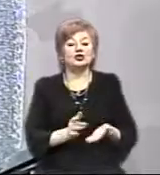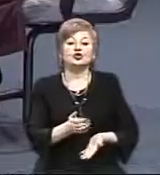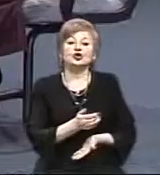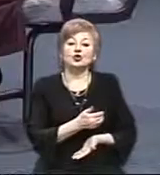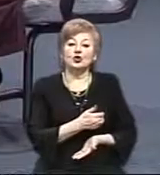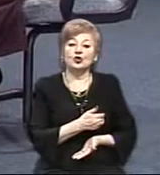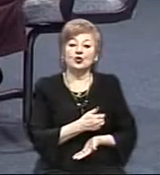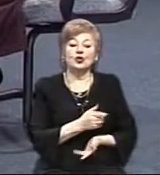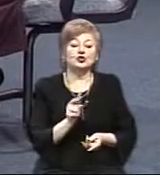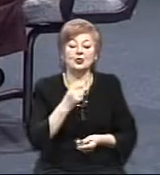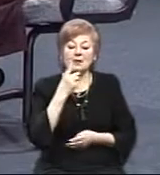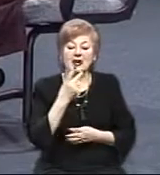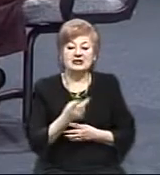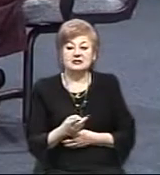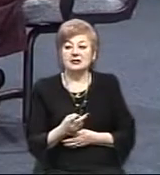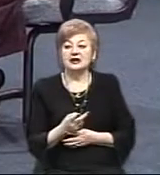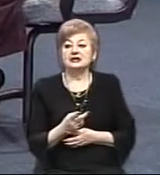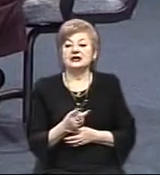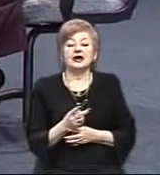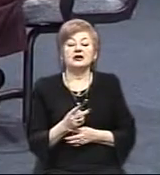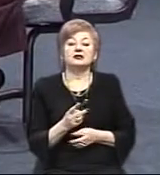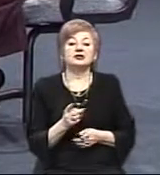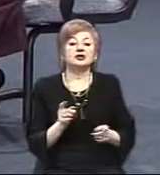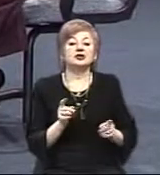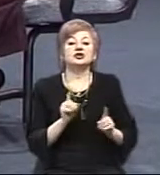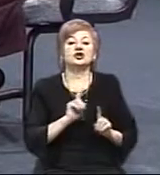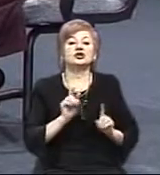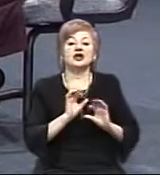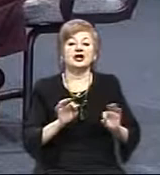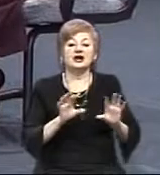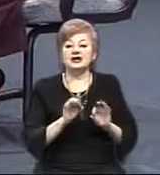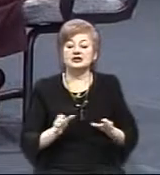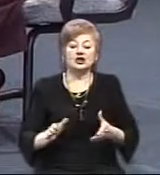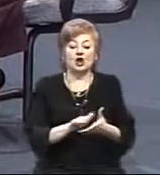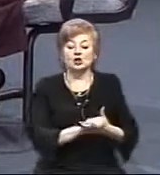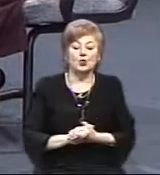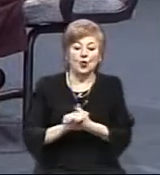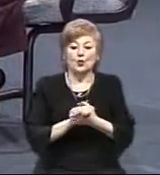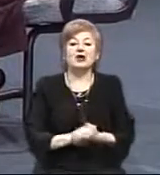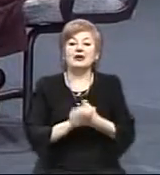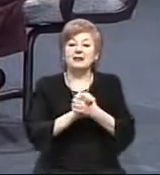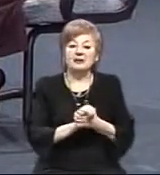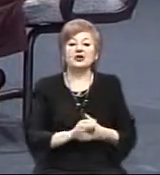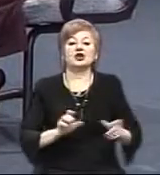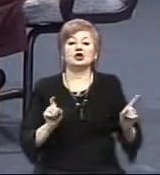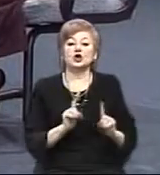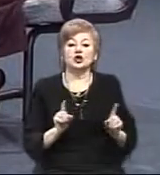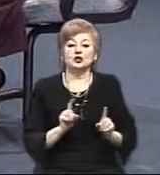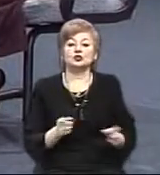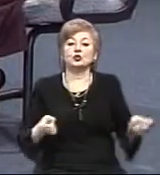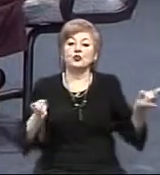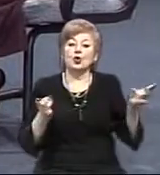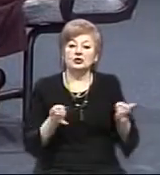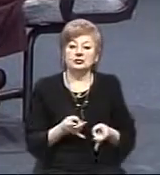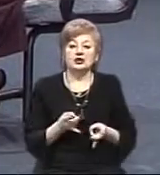ви переглянули матеріал, в якому йдеться про індекс згуртованості і примирення, і, власне, про те, що потреба